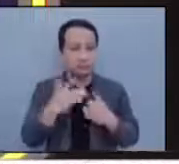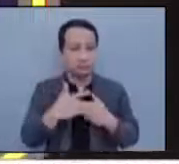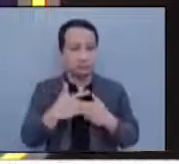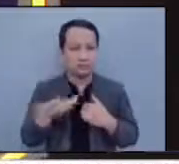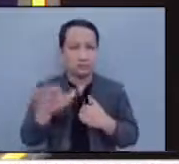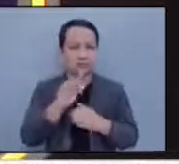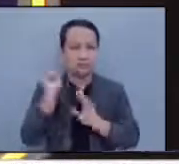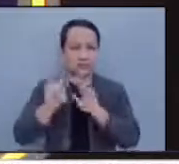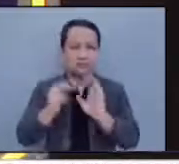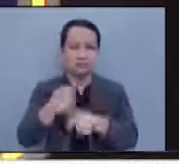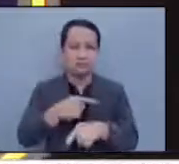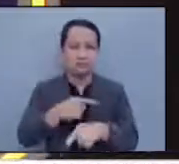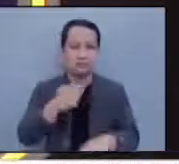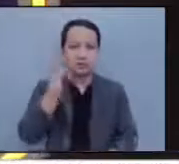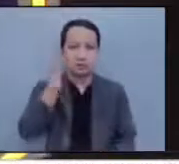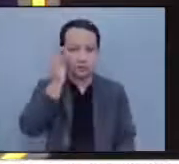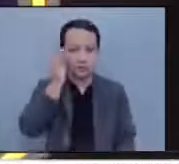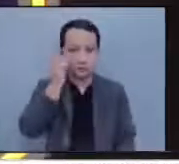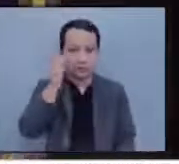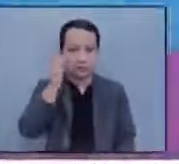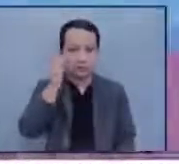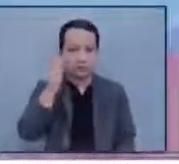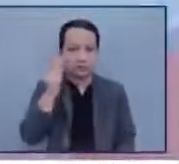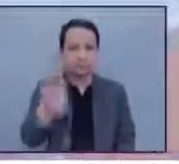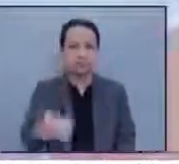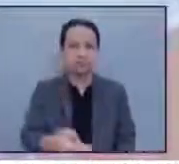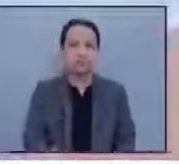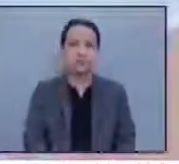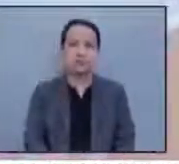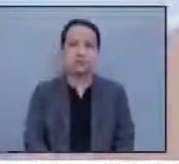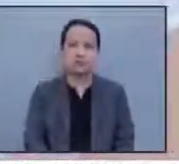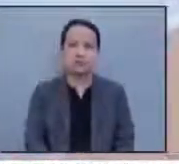ni Fritch Lea Tuyak.